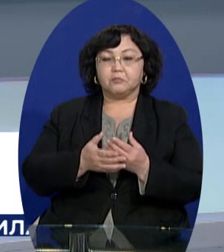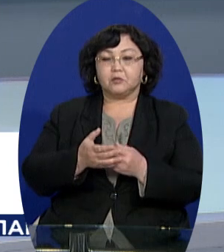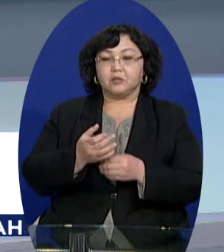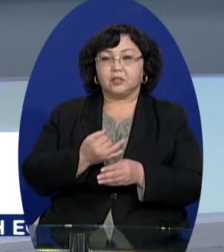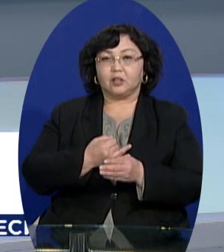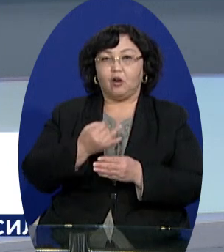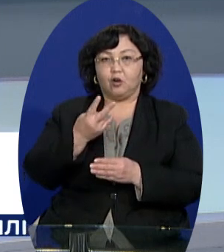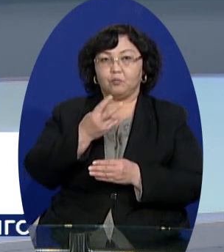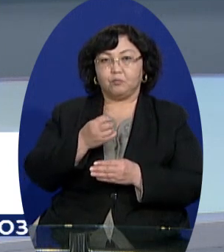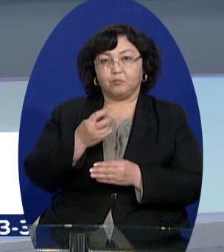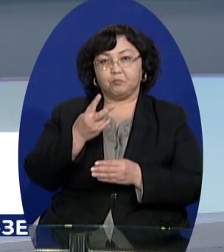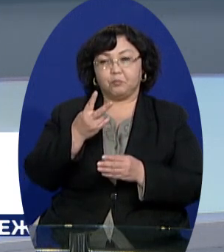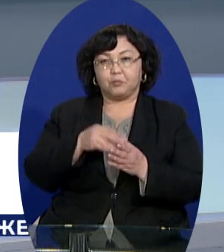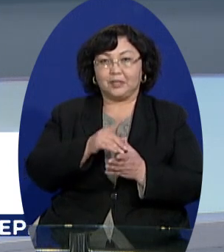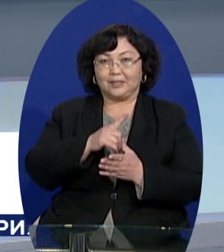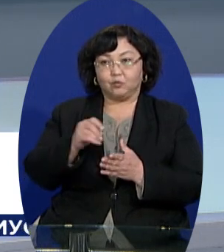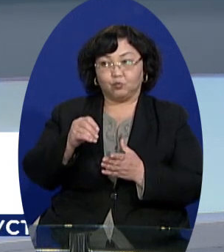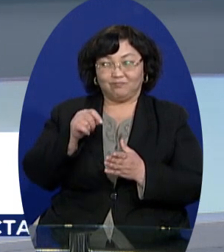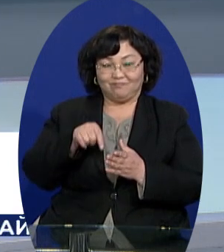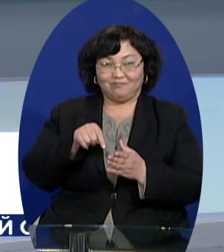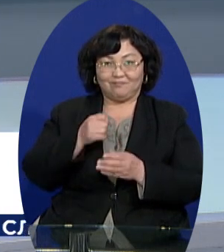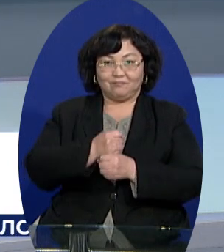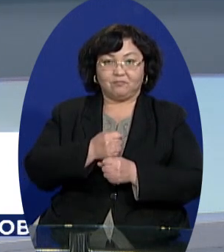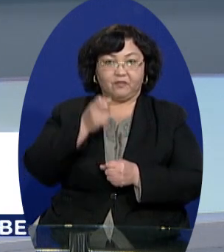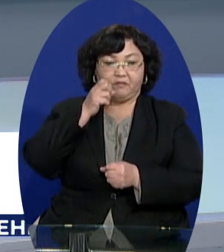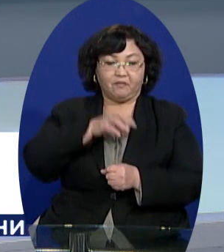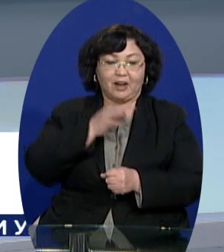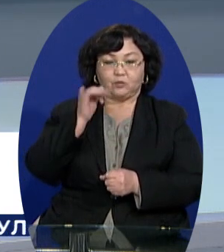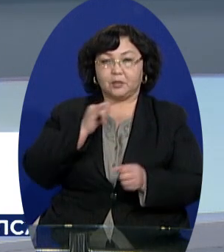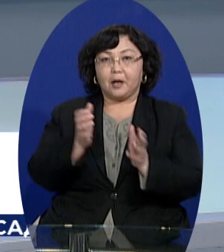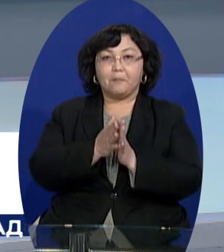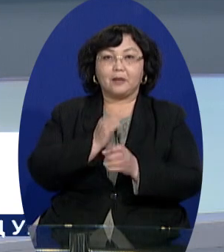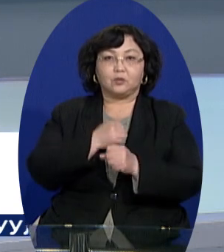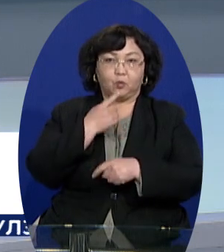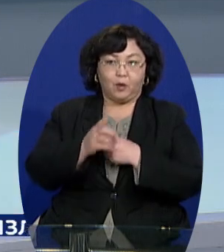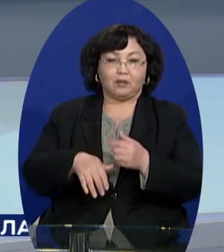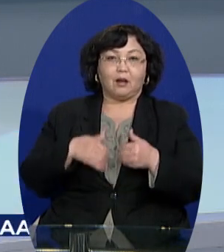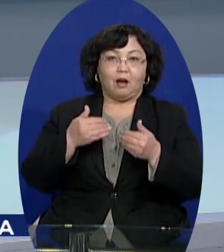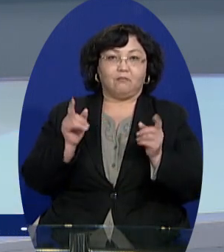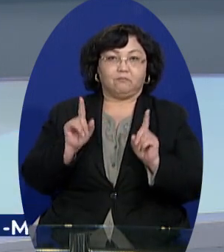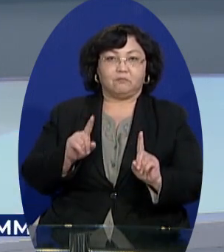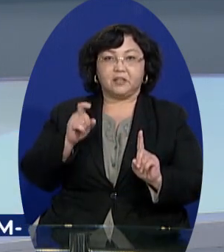Францын талтай хамтран ажиллах талаар мөн ярилцаж, хэлэлцээний дүнгийн талаар хэвлэлд мэдээлэл өгнө.